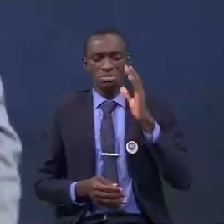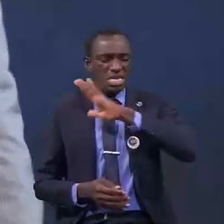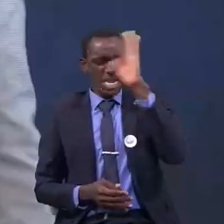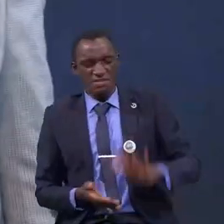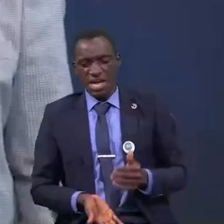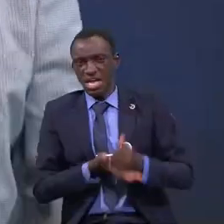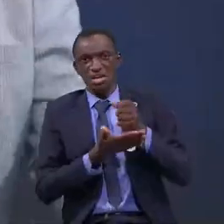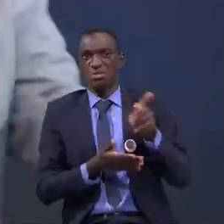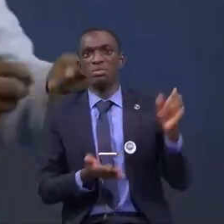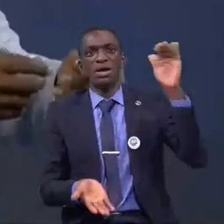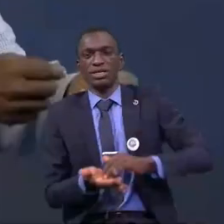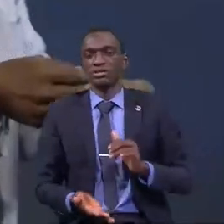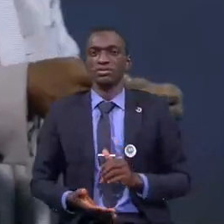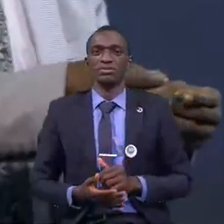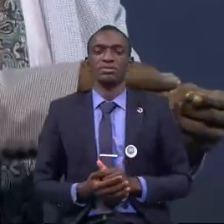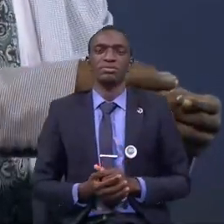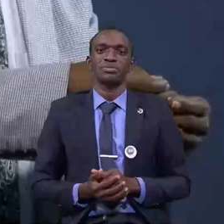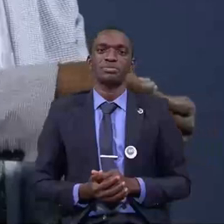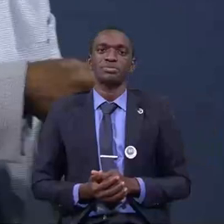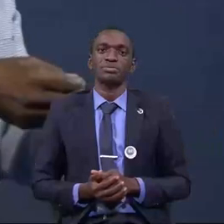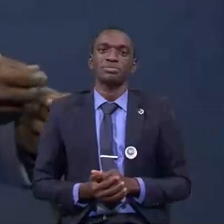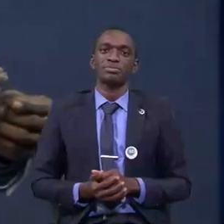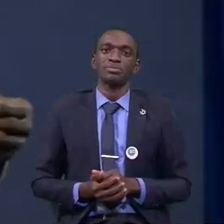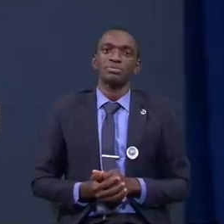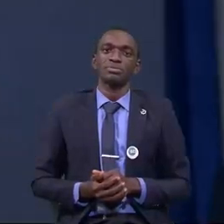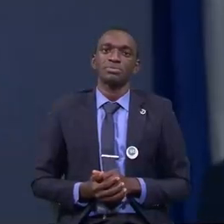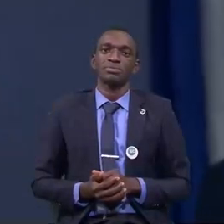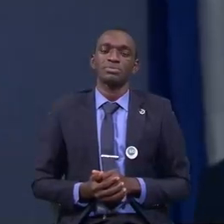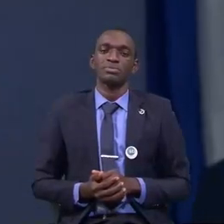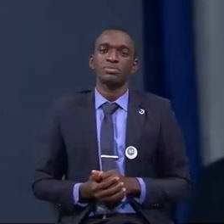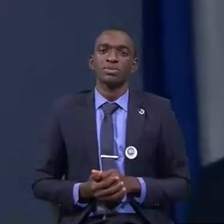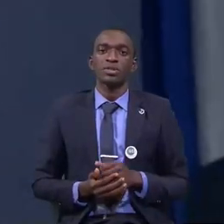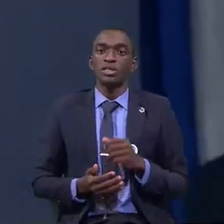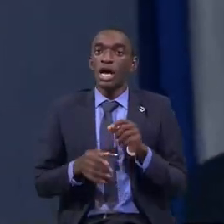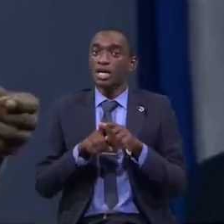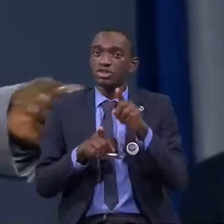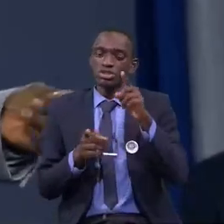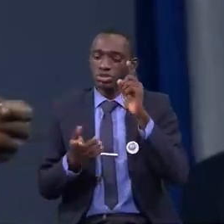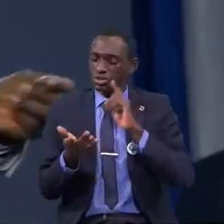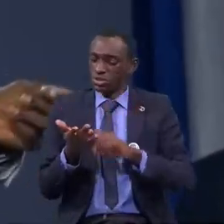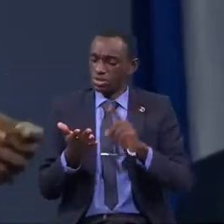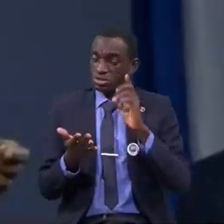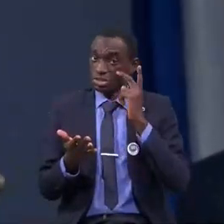Et s'ils ne te donnent pas ce merci, cette appréciation, tu dis, prochainement, je ne vais plus leur donner ça.